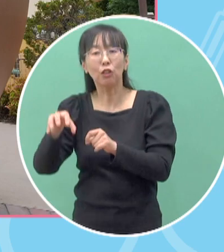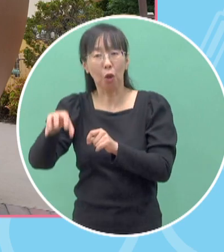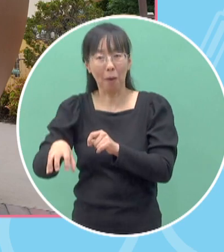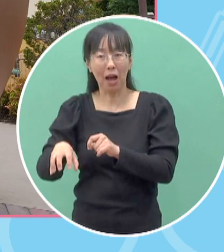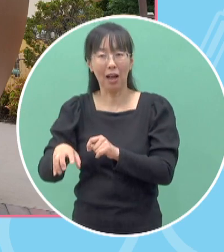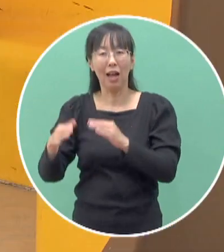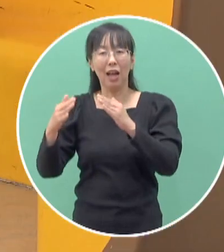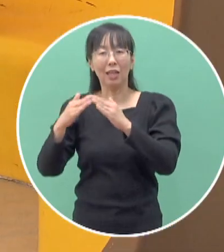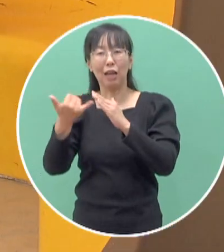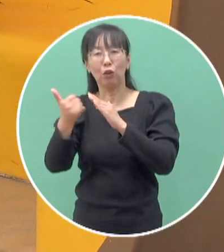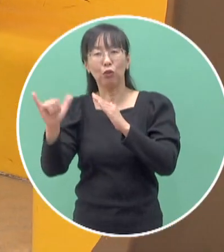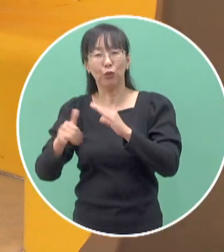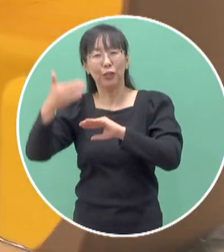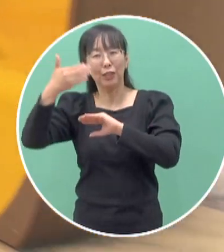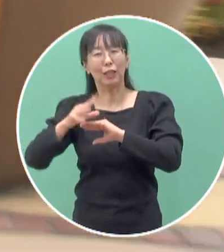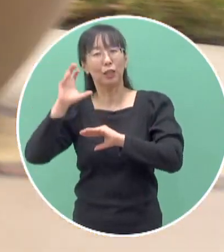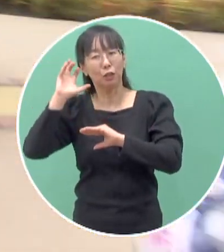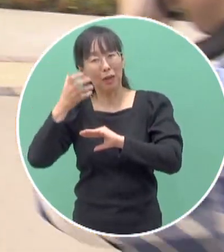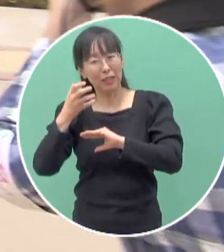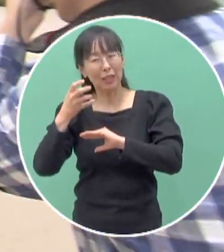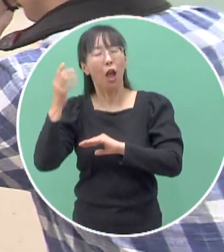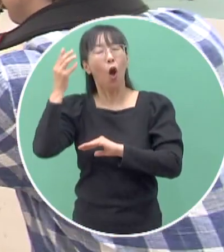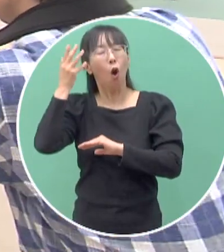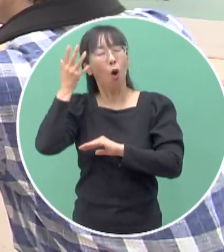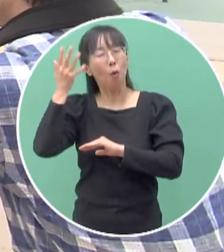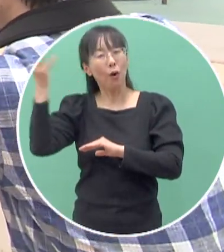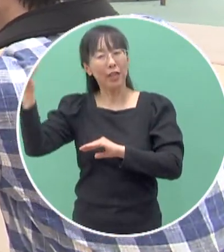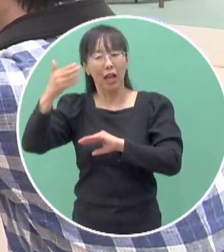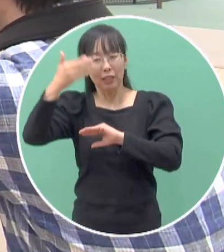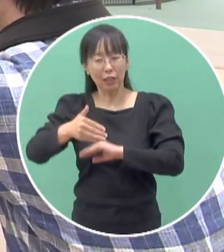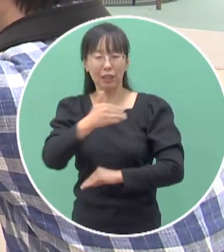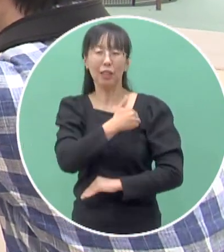です。思い出写真が撮れるのもいいですよね。